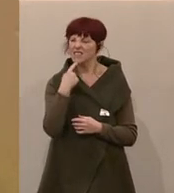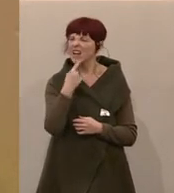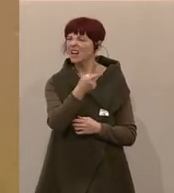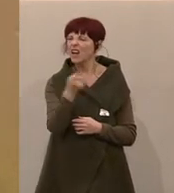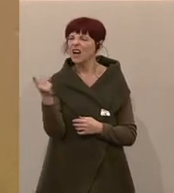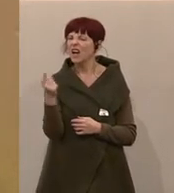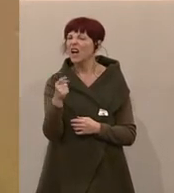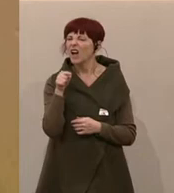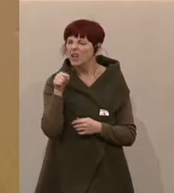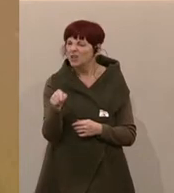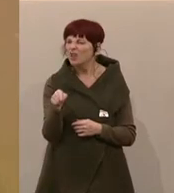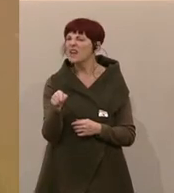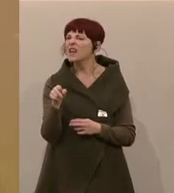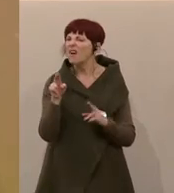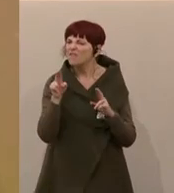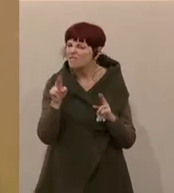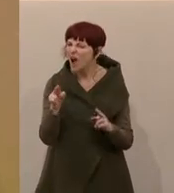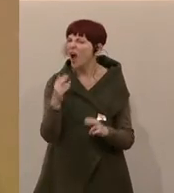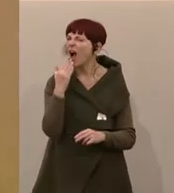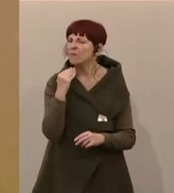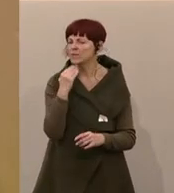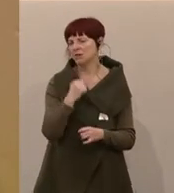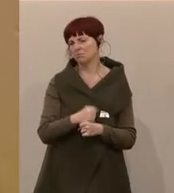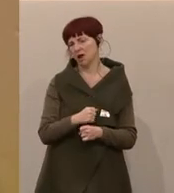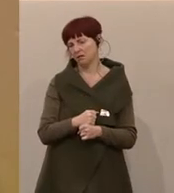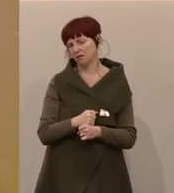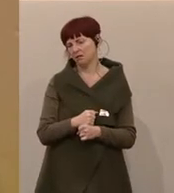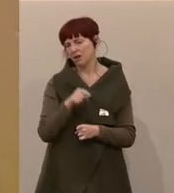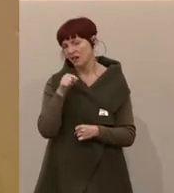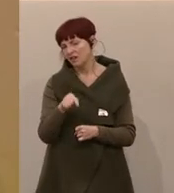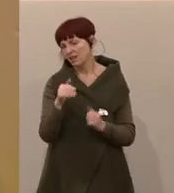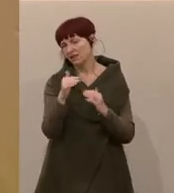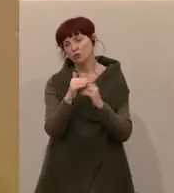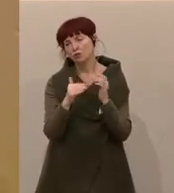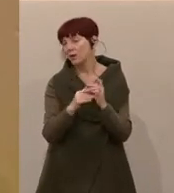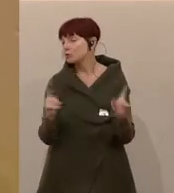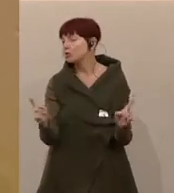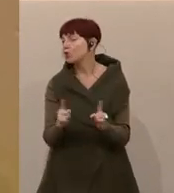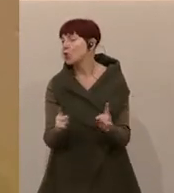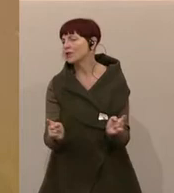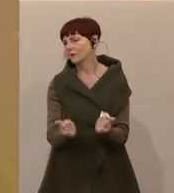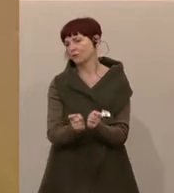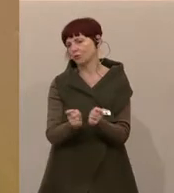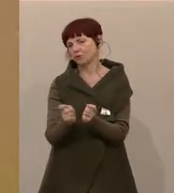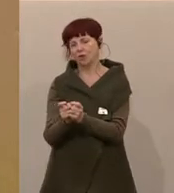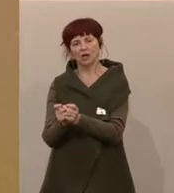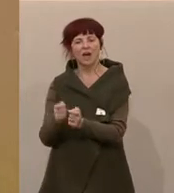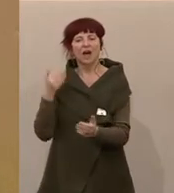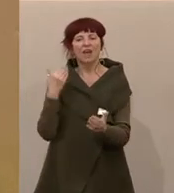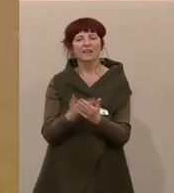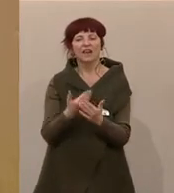Ich unterstelle Ihnen, Sie machen das mit Absicht. Sie wollen, dass das System nicht funktioniert, meine sehr geschätzten Damen und Herren. Und darum zertrümmern Sie